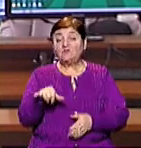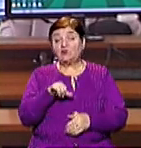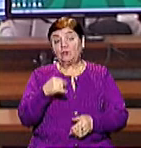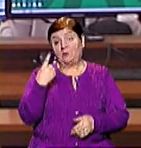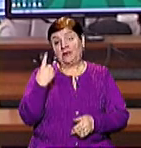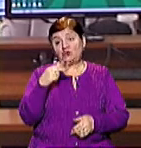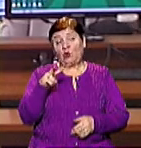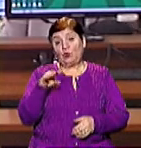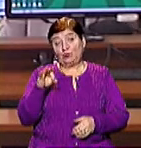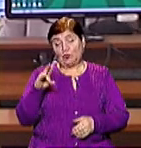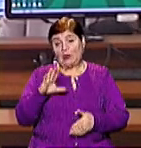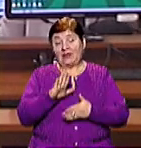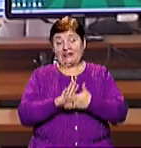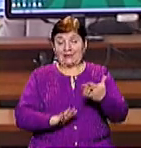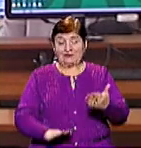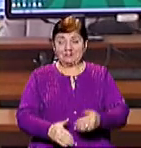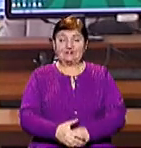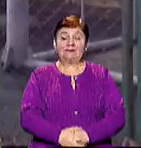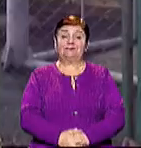1 лютого. Докладніше в сюжеті.